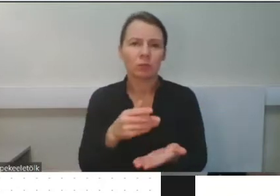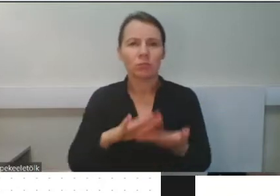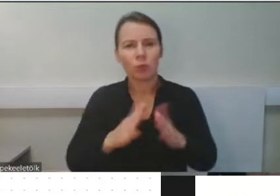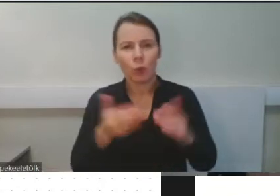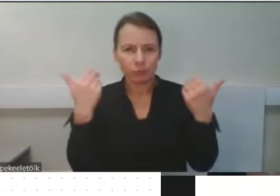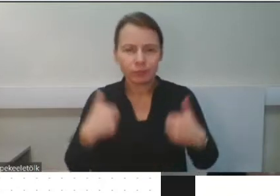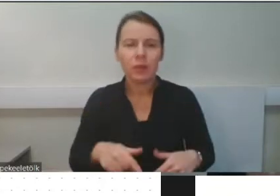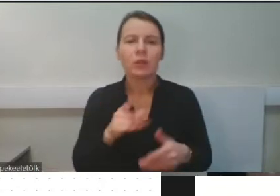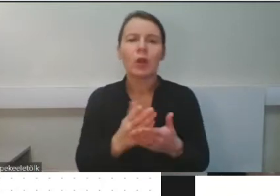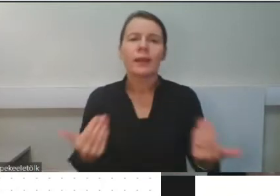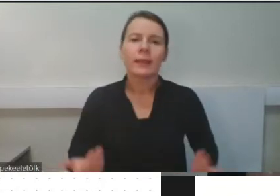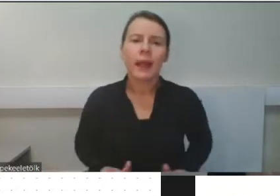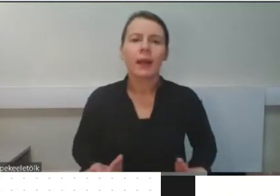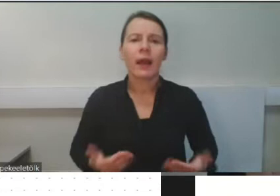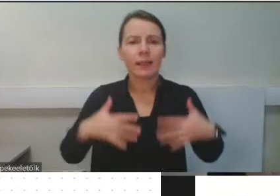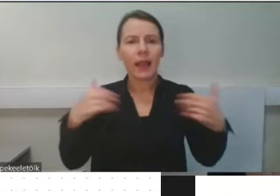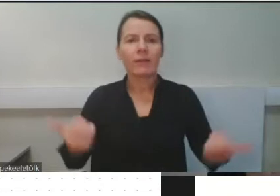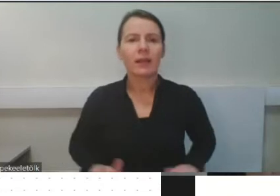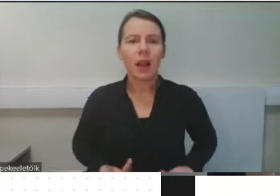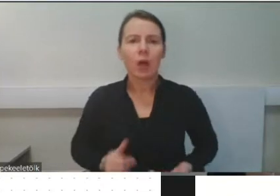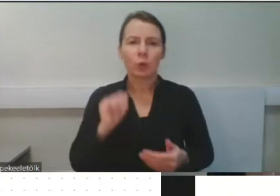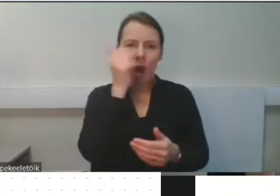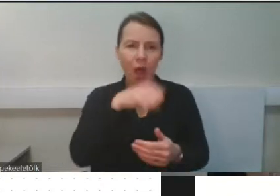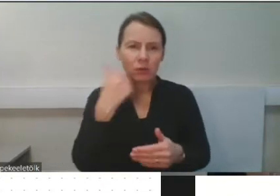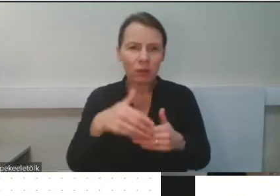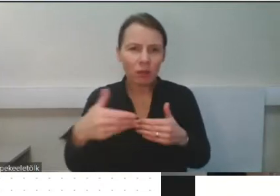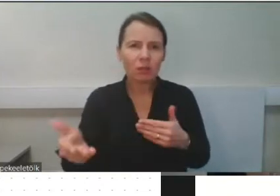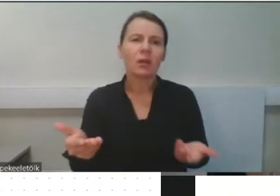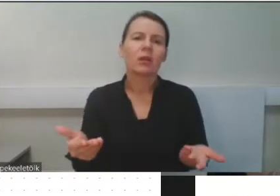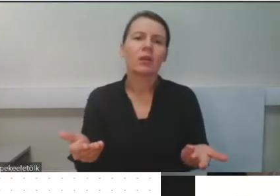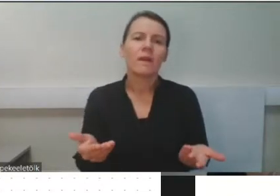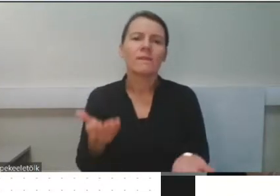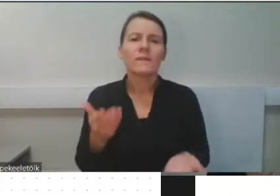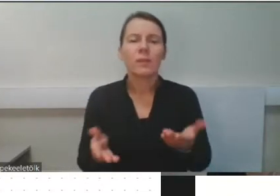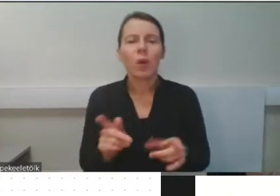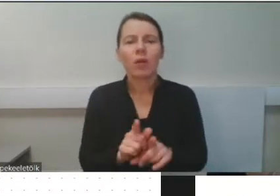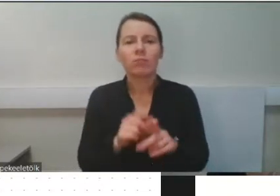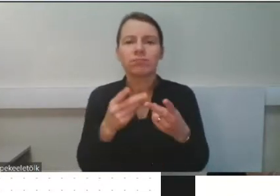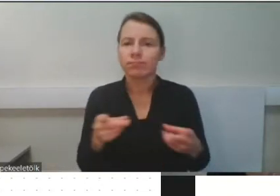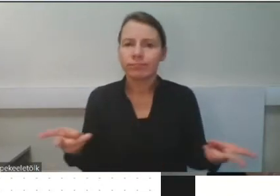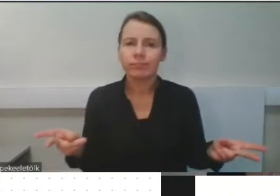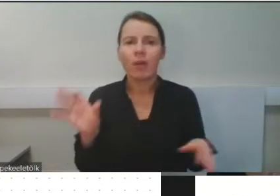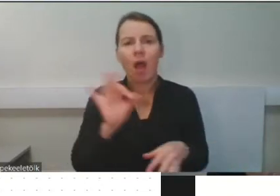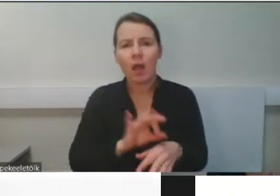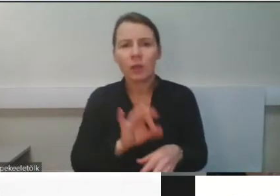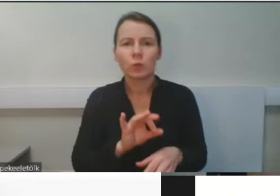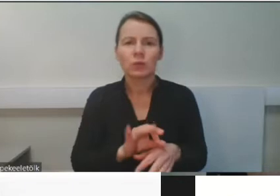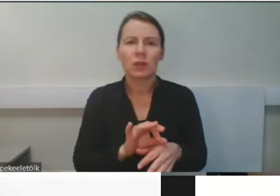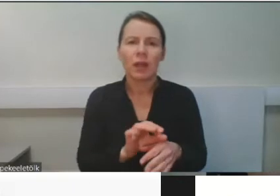siis võib seda proovida erinevalt siia sisestada. Aga kui siit täpsemalt edasi